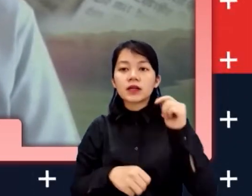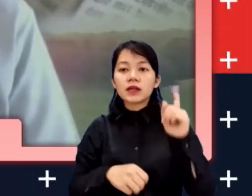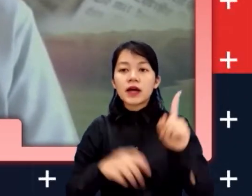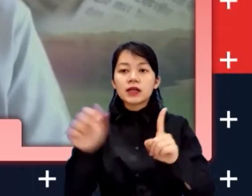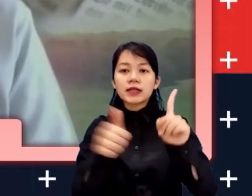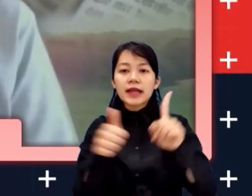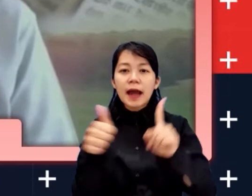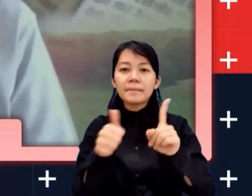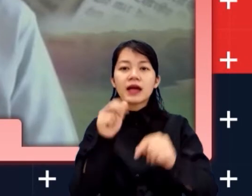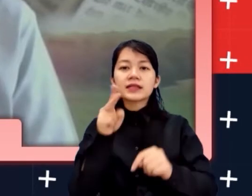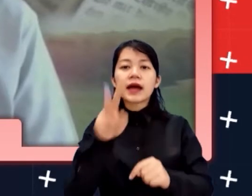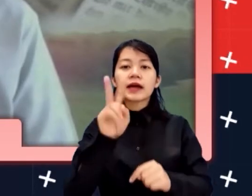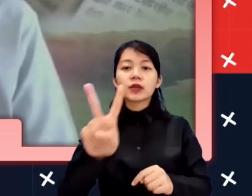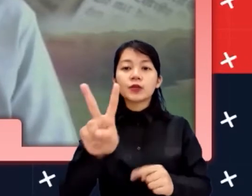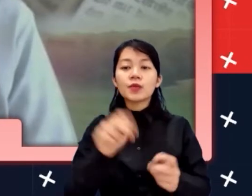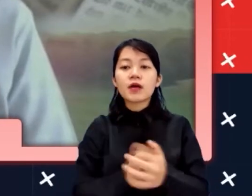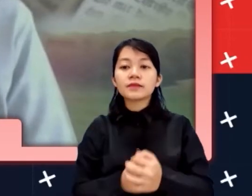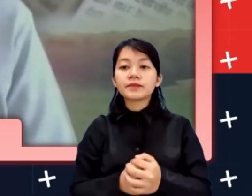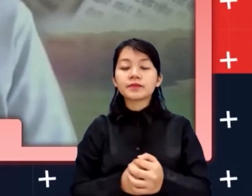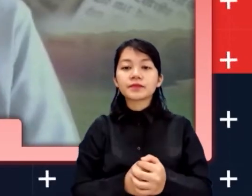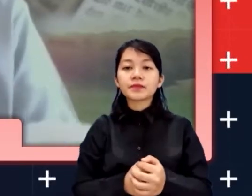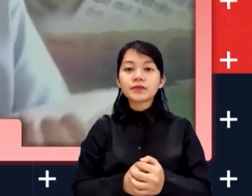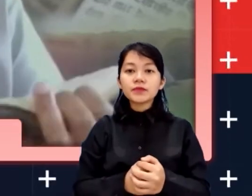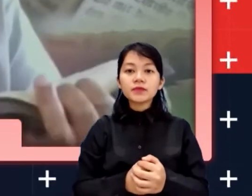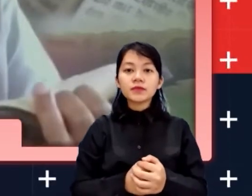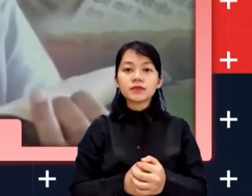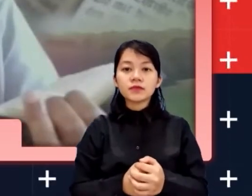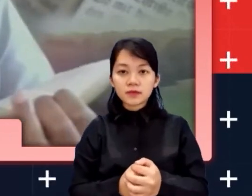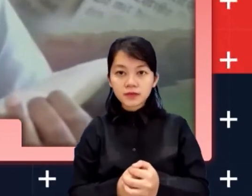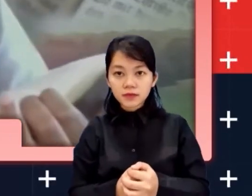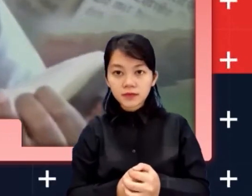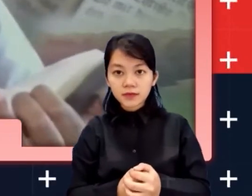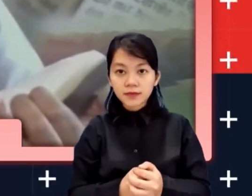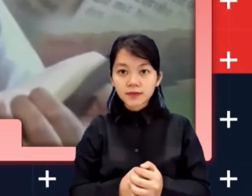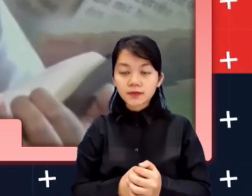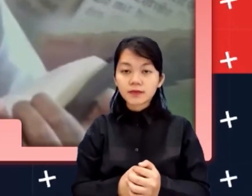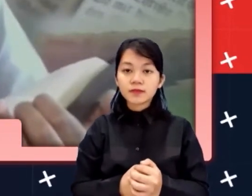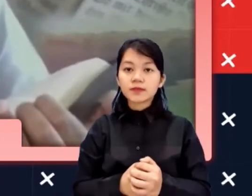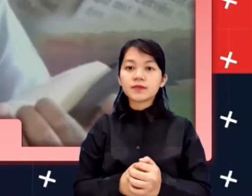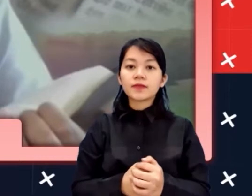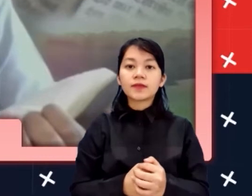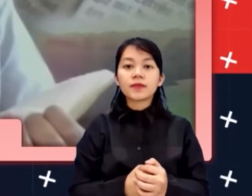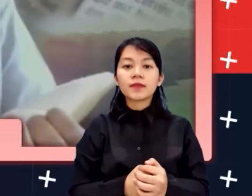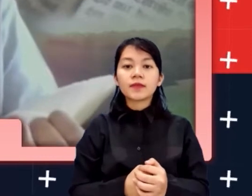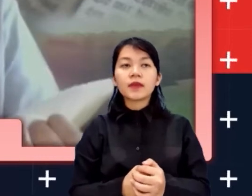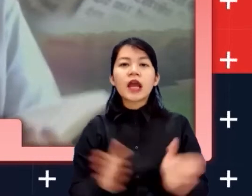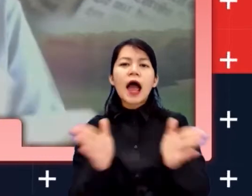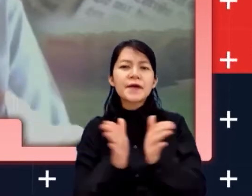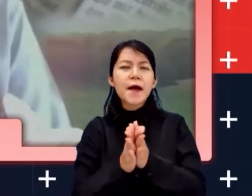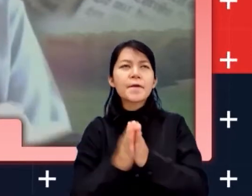Markus 16 ayat yang kedua. Dan pagi-pagi benar pada hari pertama minggu